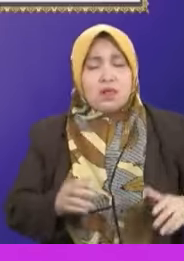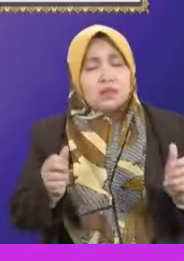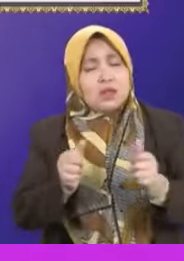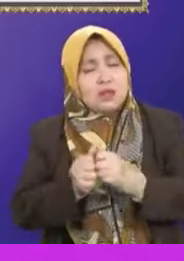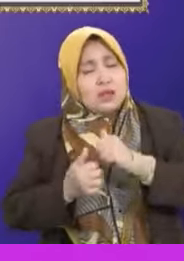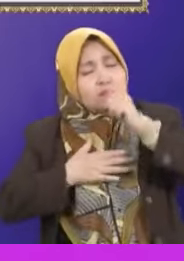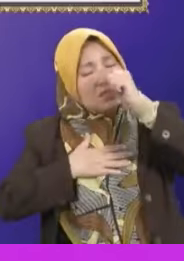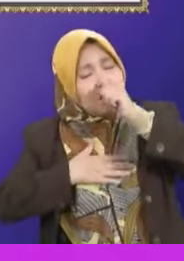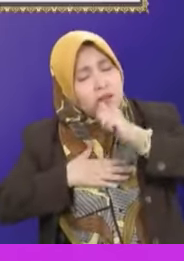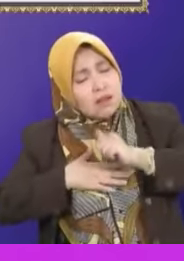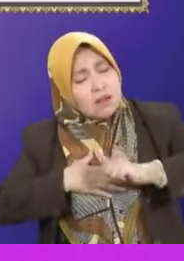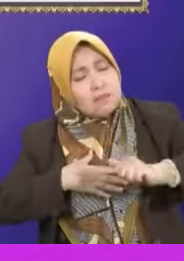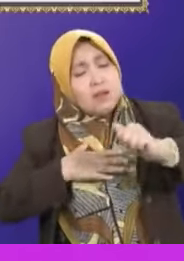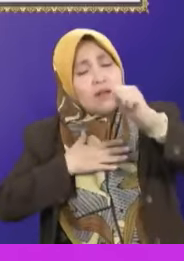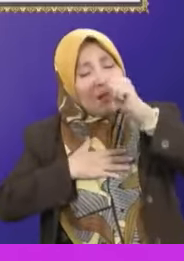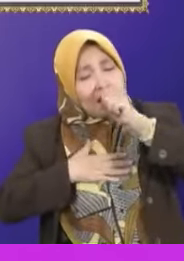والصلاة